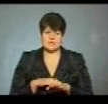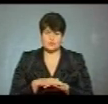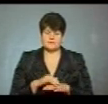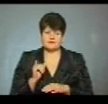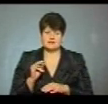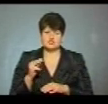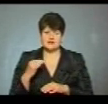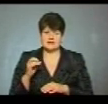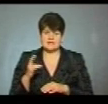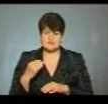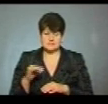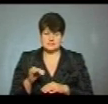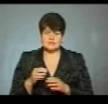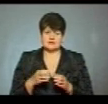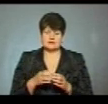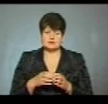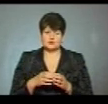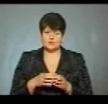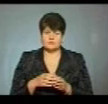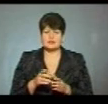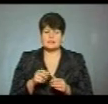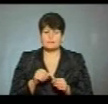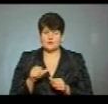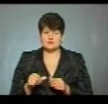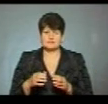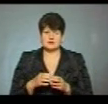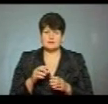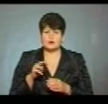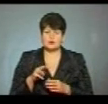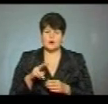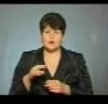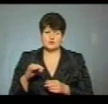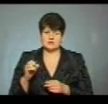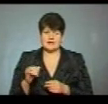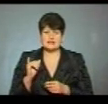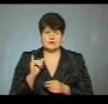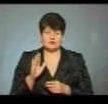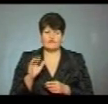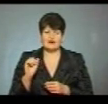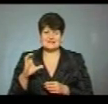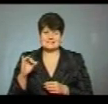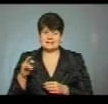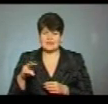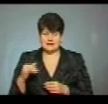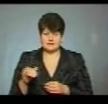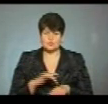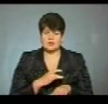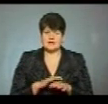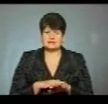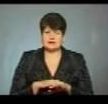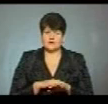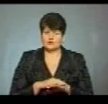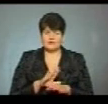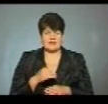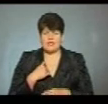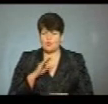Іван Чайківський з депутатської групи «За майбутнє» та позафракційний Микола Люшняк. Ігор Васильєв з фракції «Слуги народу» не